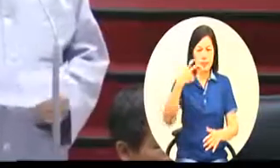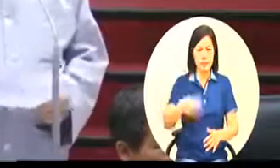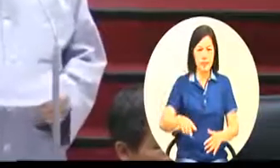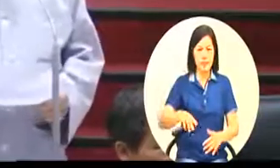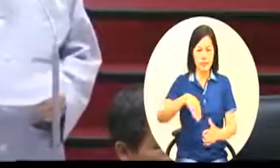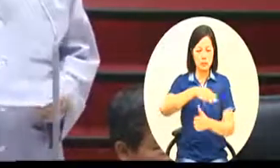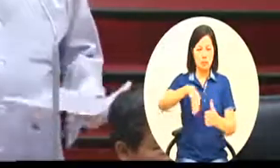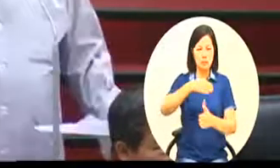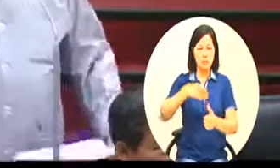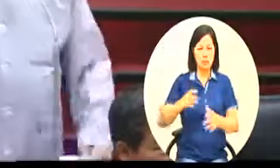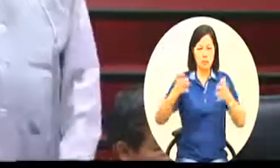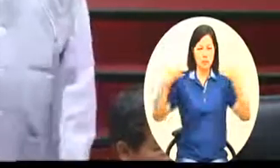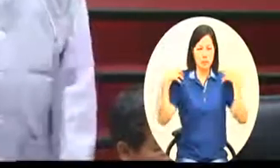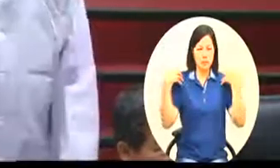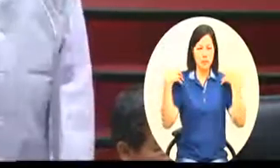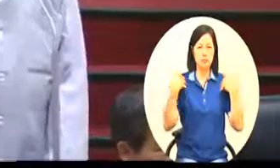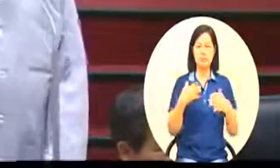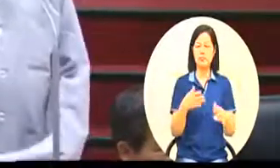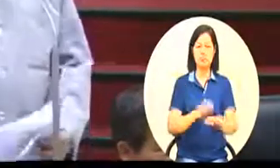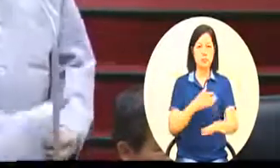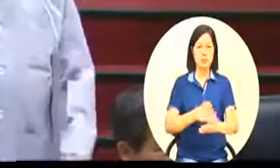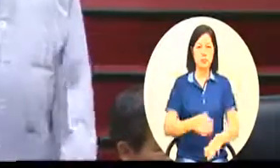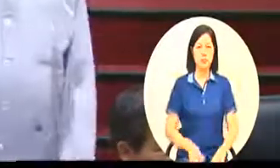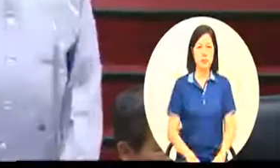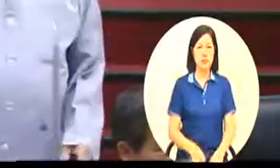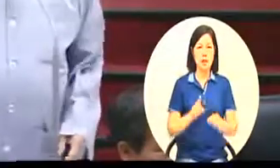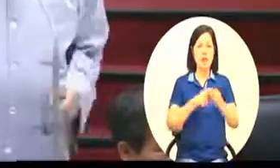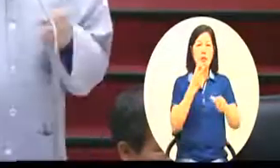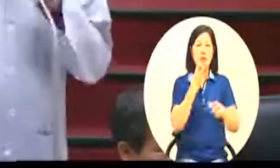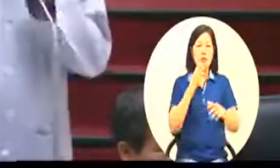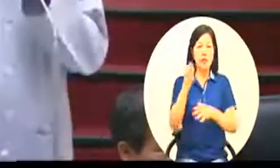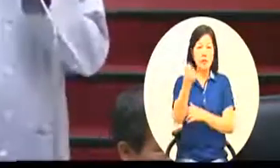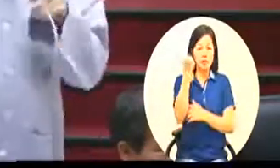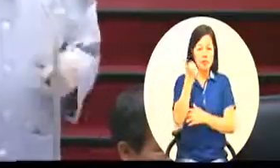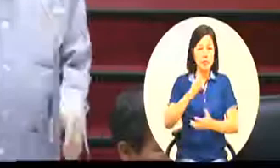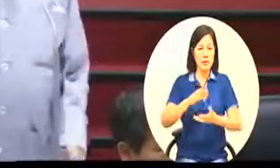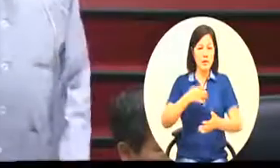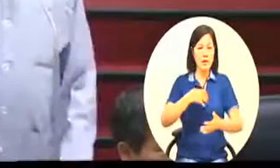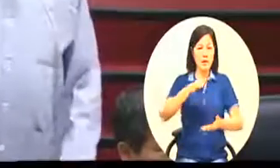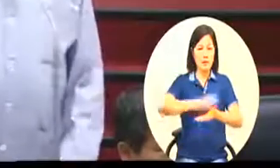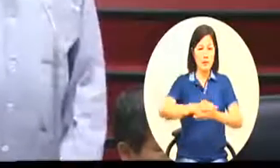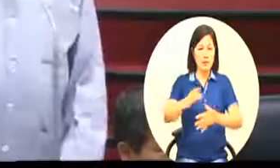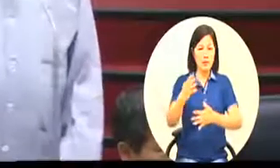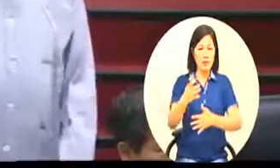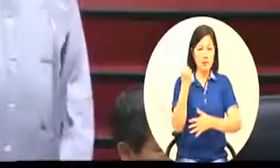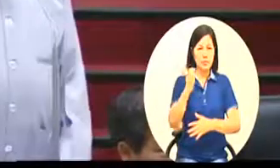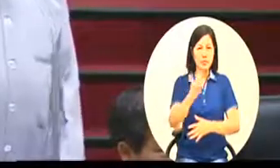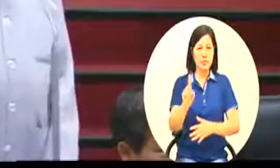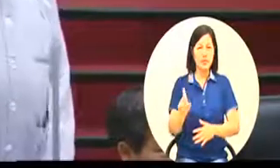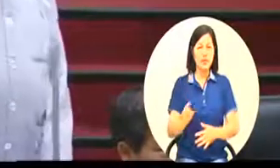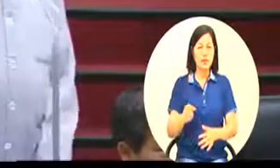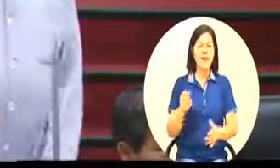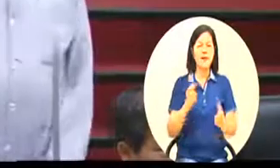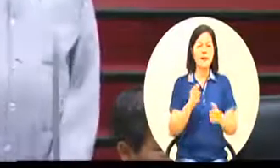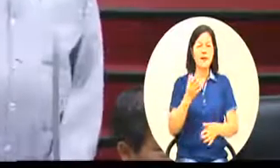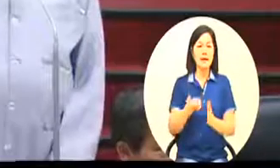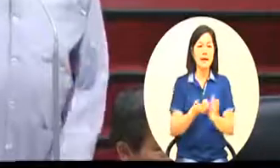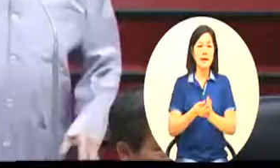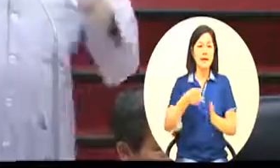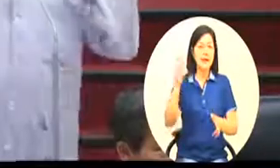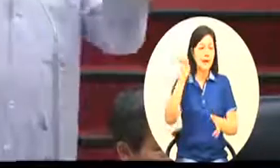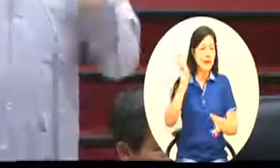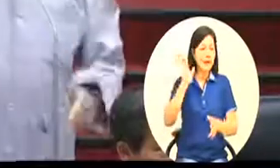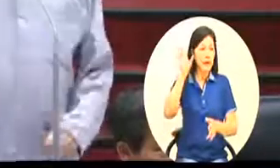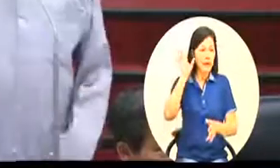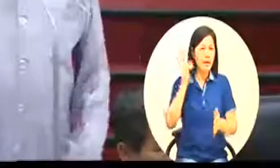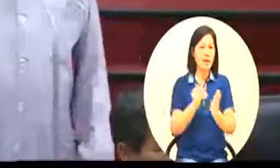的挑起这个责任。 保证党中央全力声援扁案，蔡英文一边向 评点，刚刚讲的这个声音，咱都有听到。我